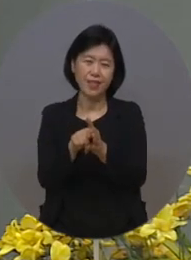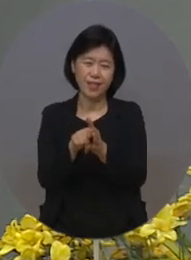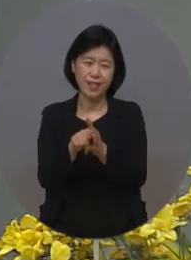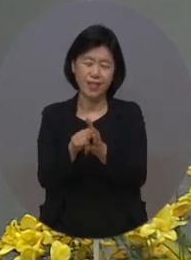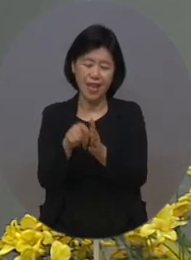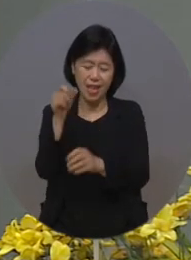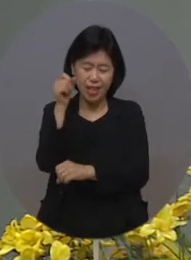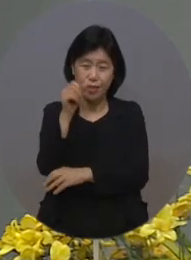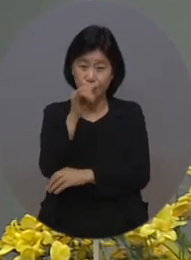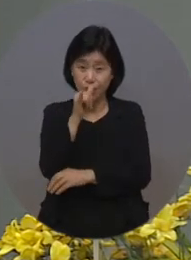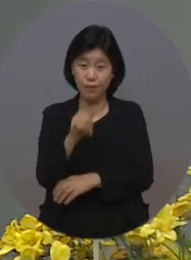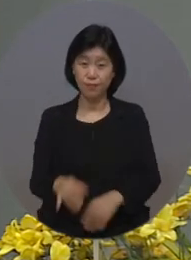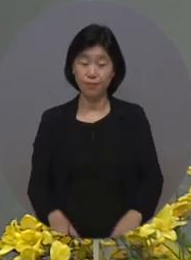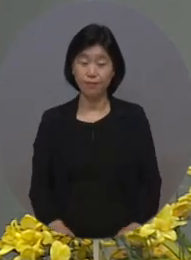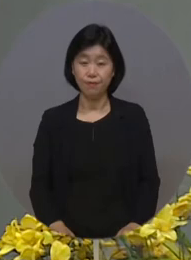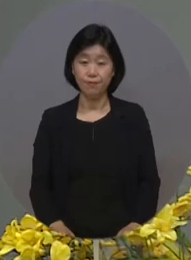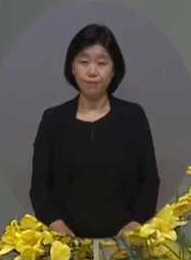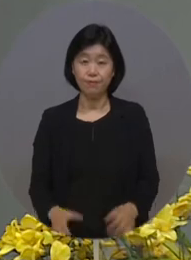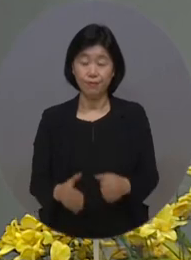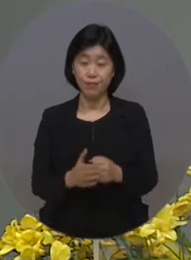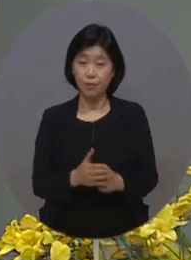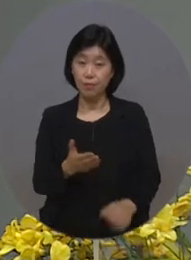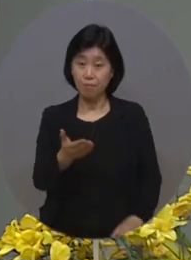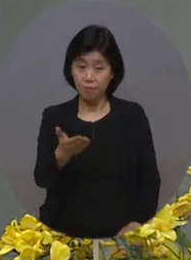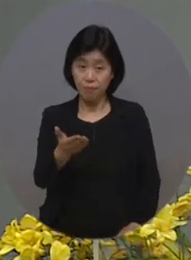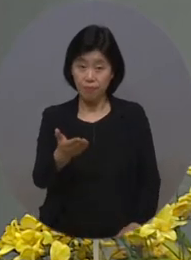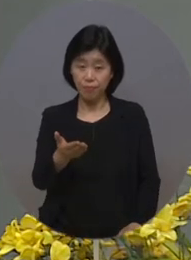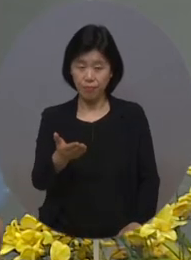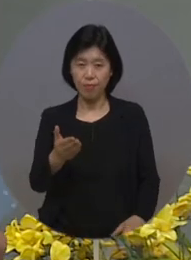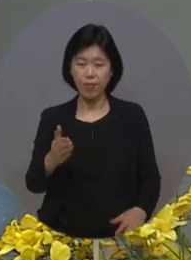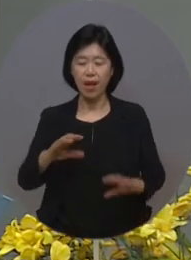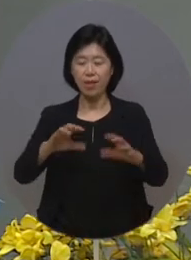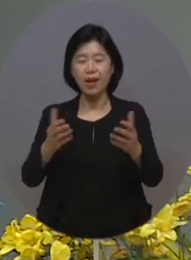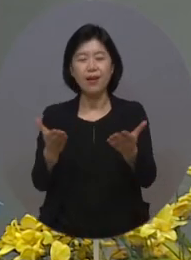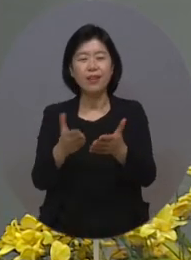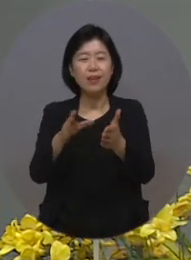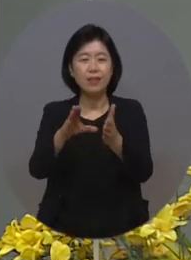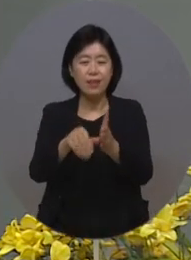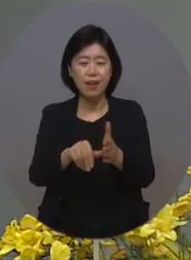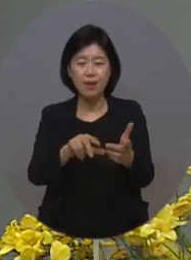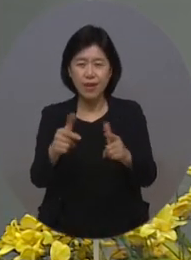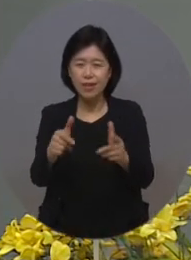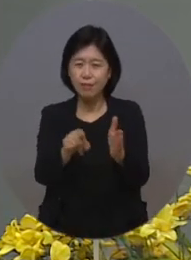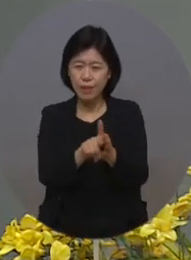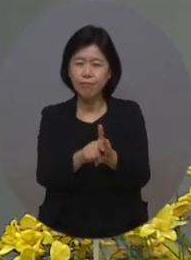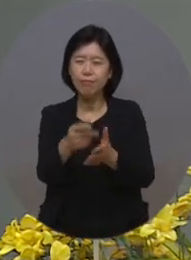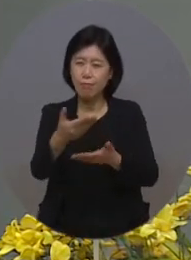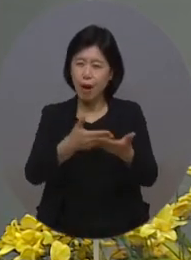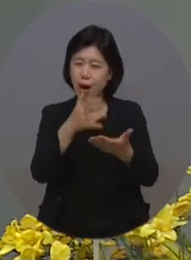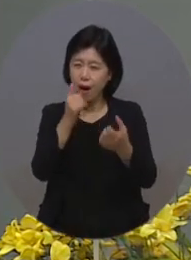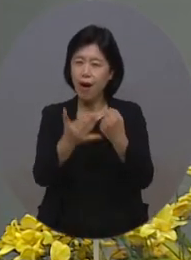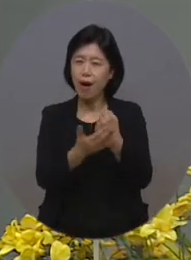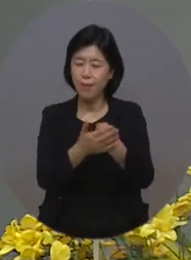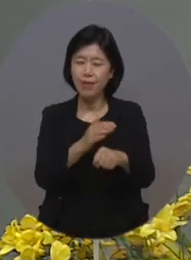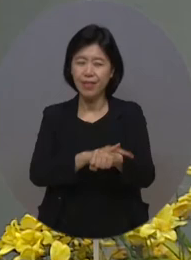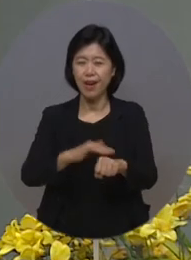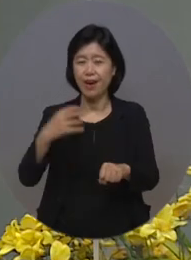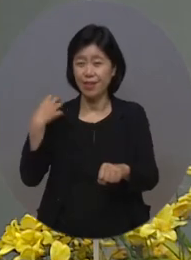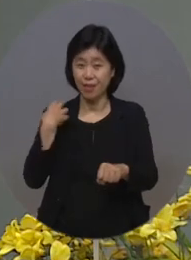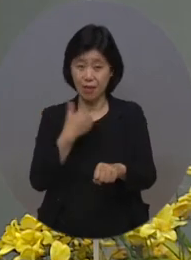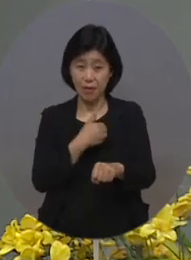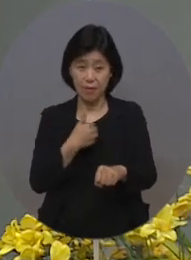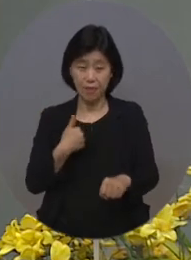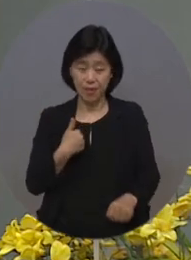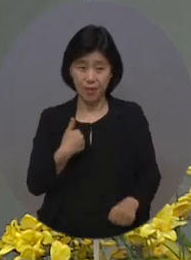라고도 그만큼 신뢰를 주고 또 책임감을 주고 그러니까 잘 되는 거라고 예 근데 사실은 전